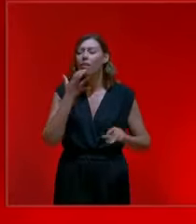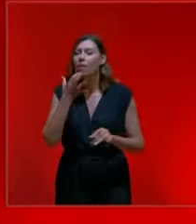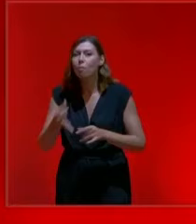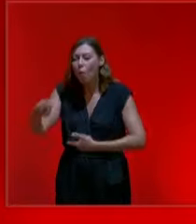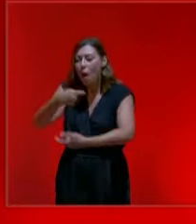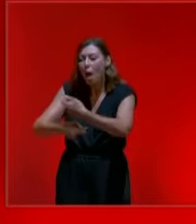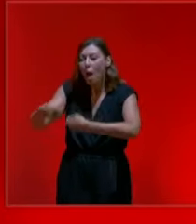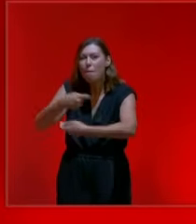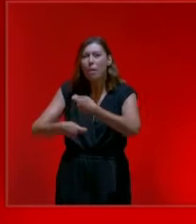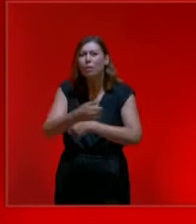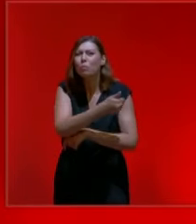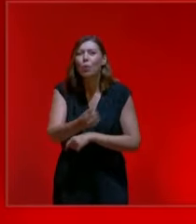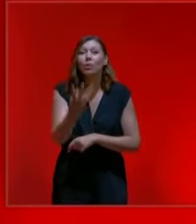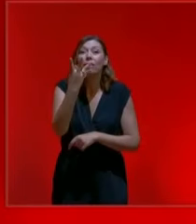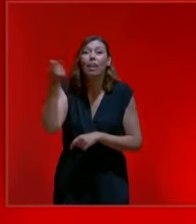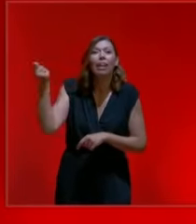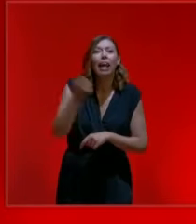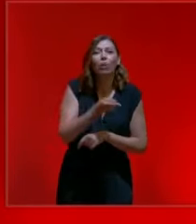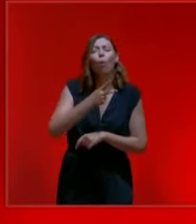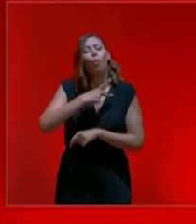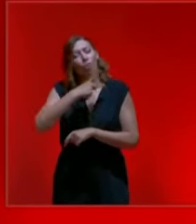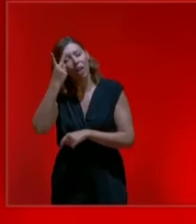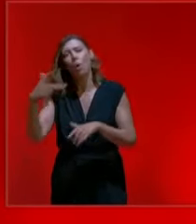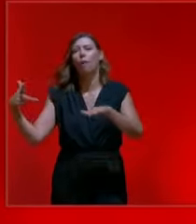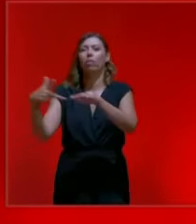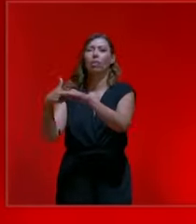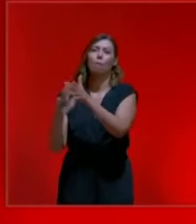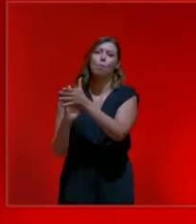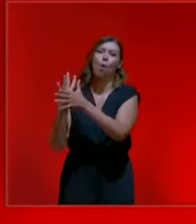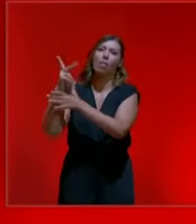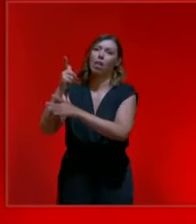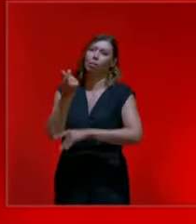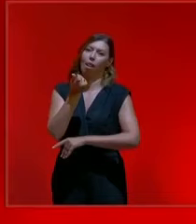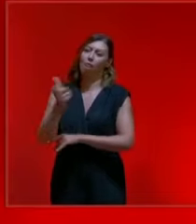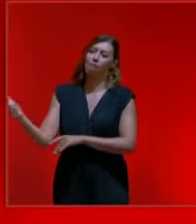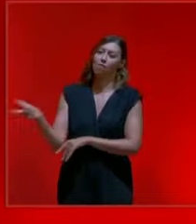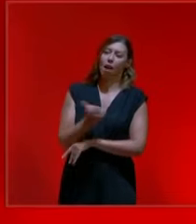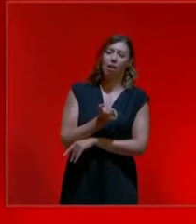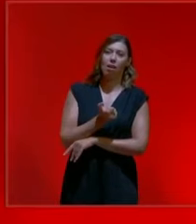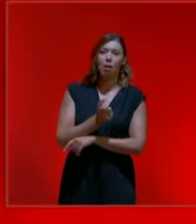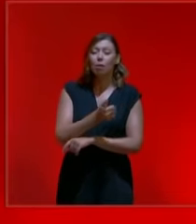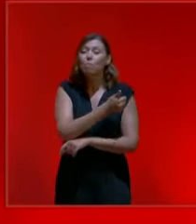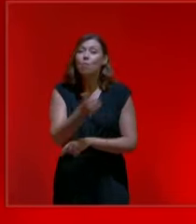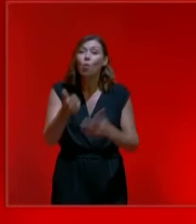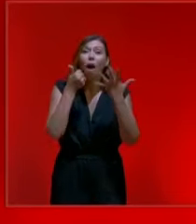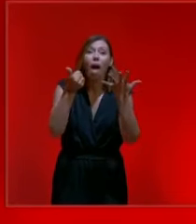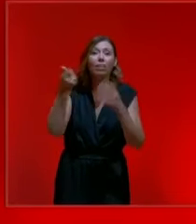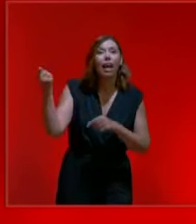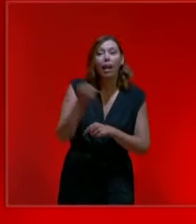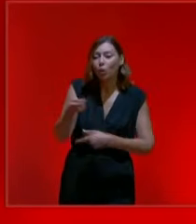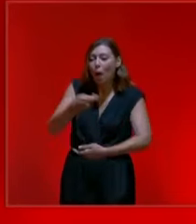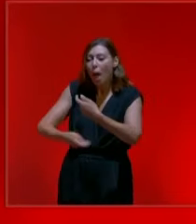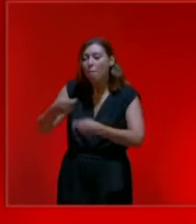επιχειρήσεων έχει πρόσβαση στο Ταμείο Ανάκαμψης. Μόνο το 6% των μικρομεσαίων επιχειρήσεων έχει πρόσβαση στο ΕΣΠΑ. Μόνο